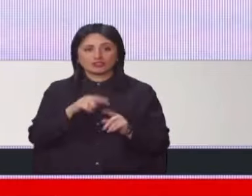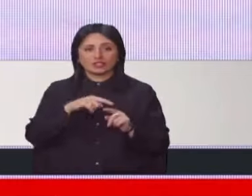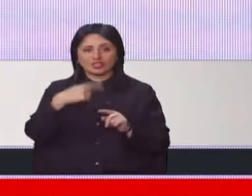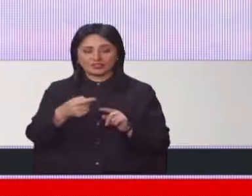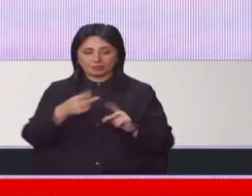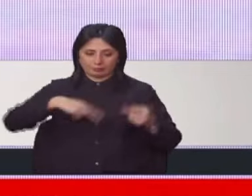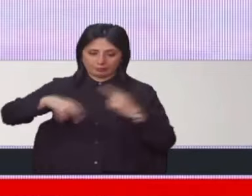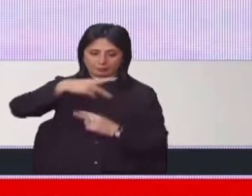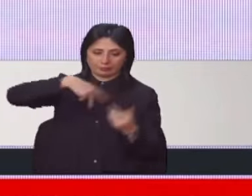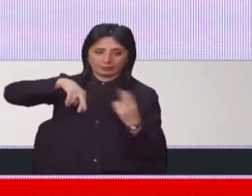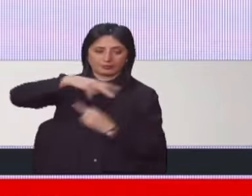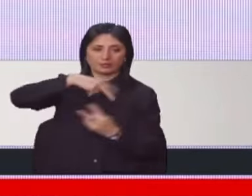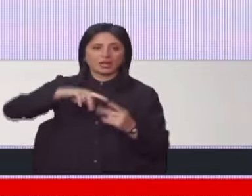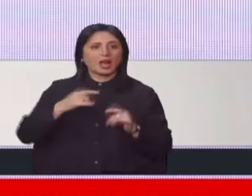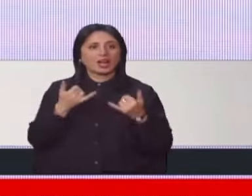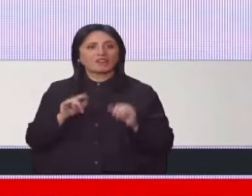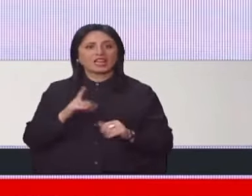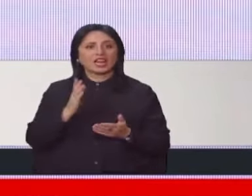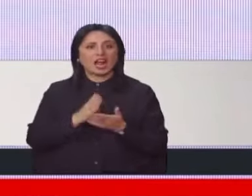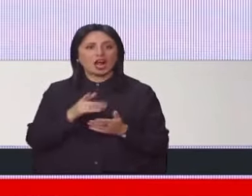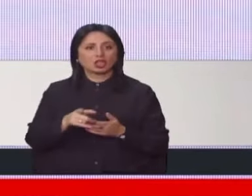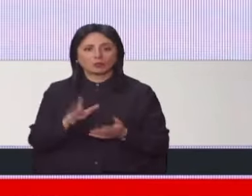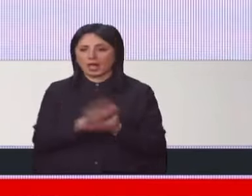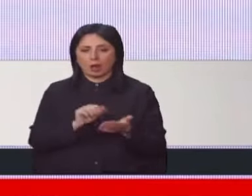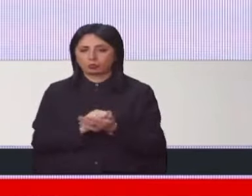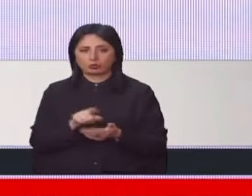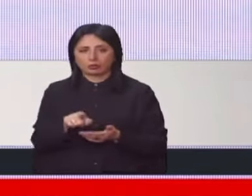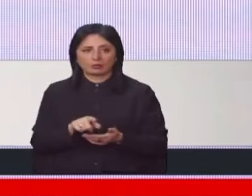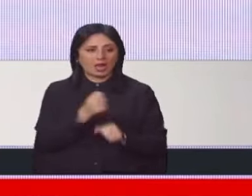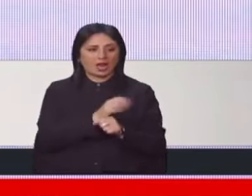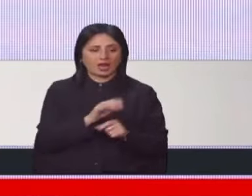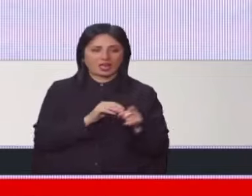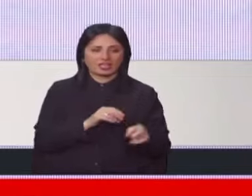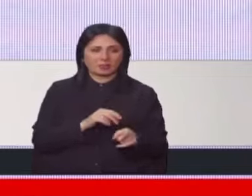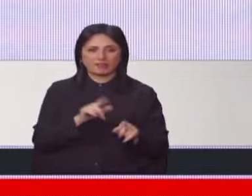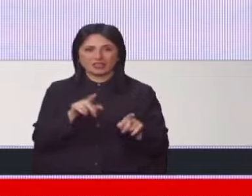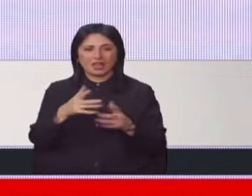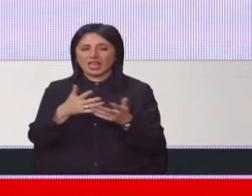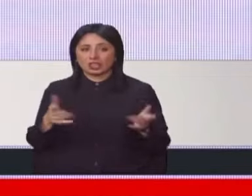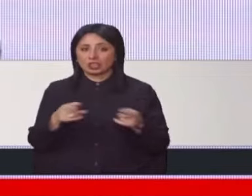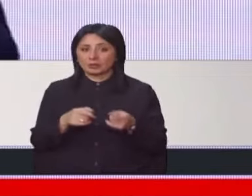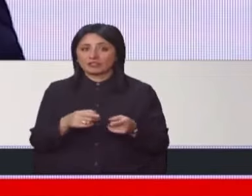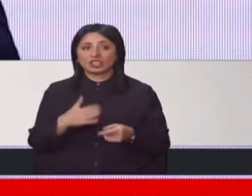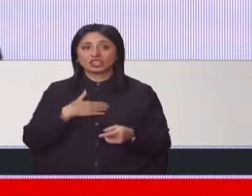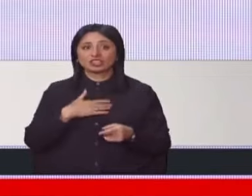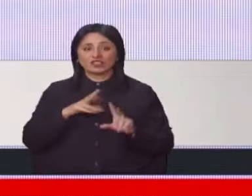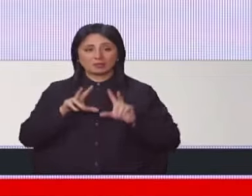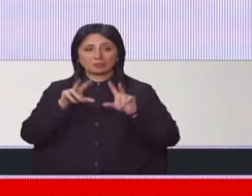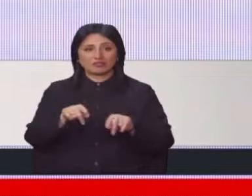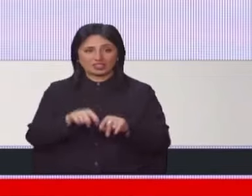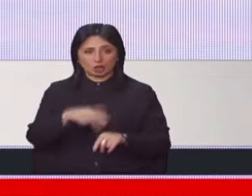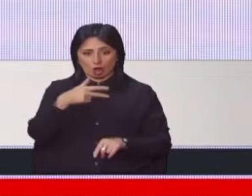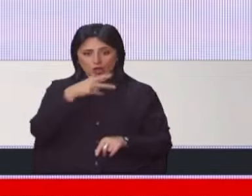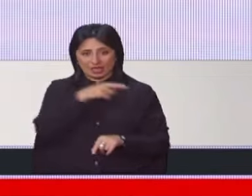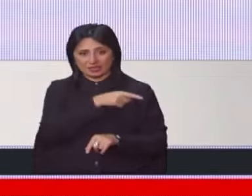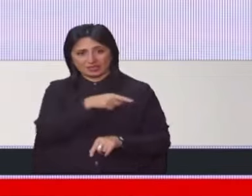ბელადზე ჩავანაცლებ და მე გვიკვირს რატომ ყავს ეს ბელადი რატომ გაფუჭდა რატომ არაკეთებს იმასაც დაკვირდა და ასე შემდეგ და ჩვენ გვპირდებით რომ აი ეს